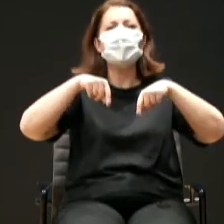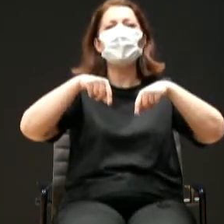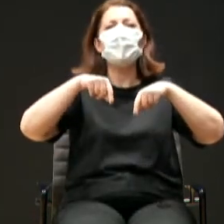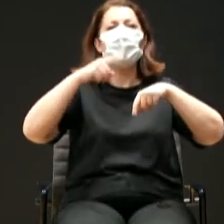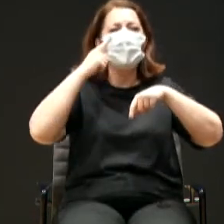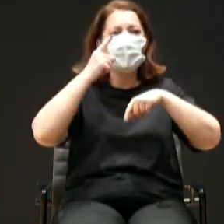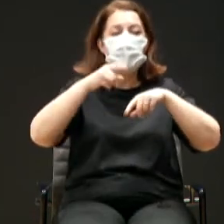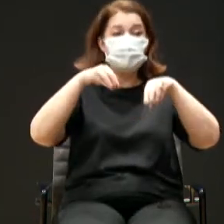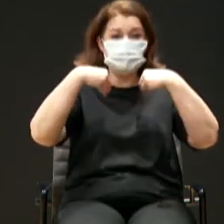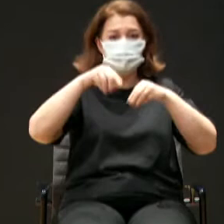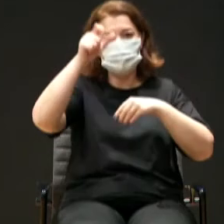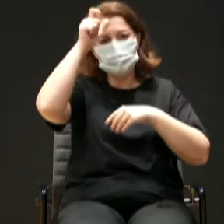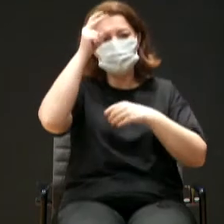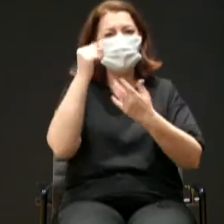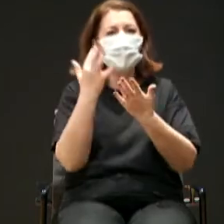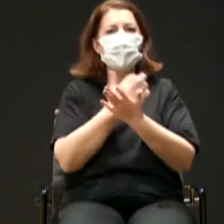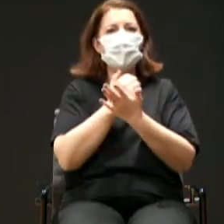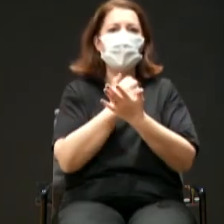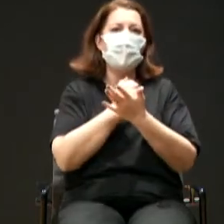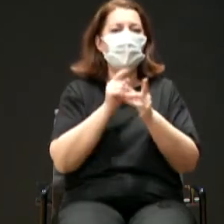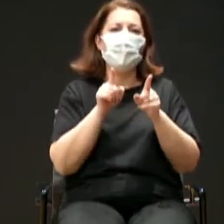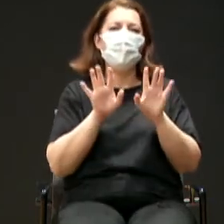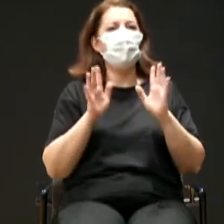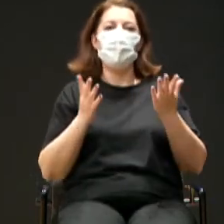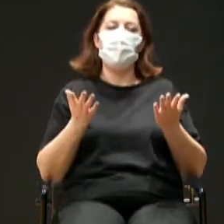sadece Türkiye'nin gelir kaynakları bu söyleyeceğimiz.